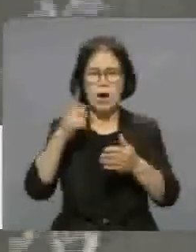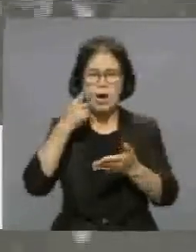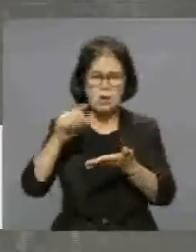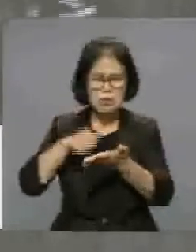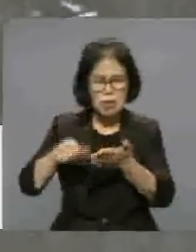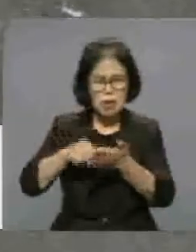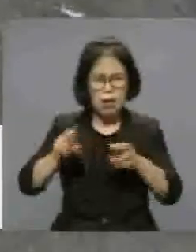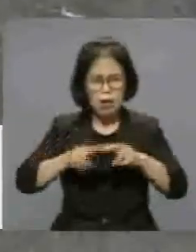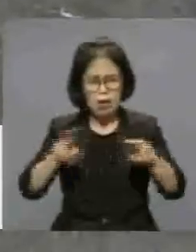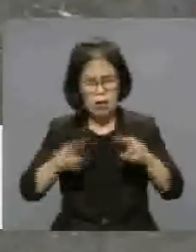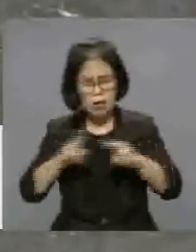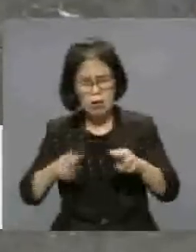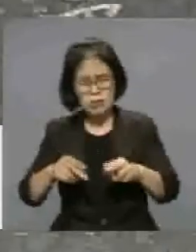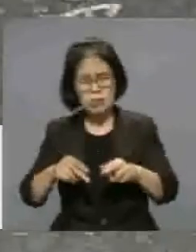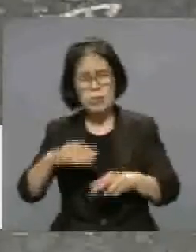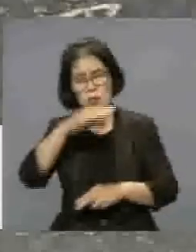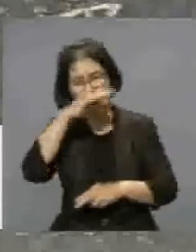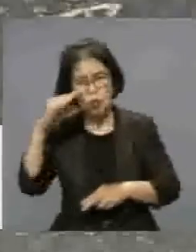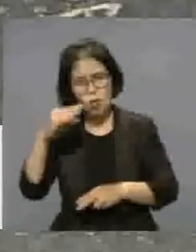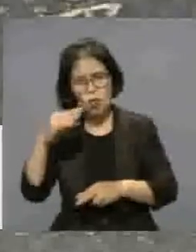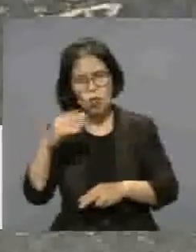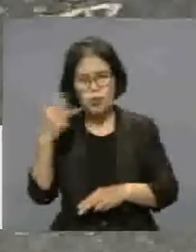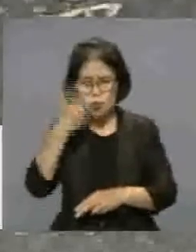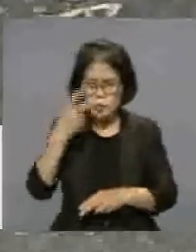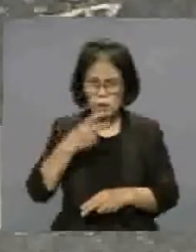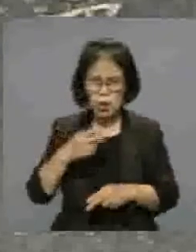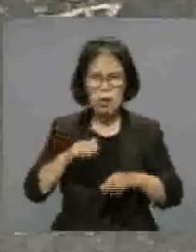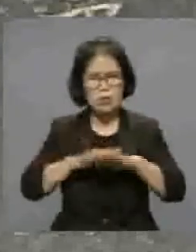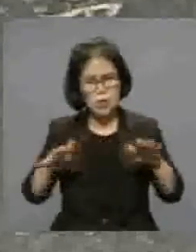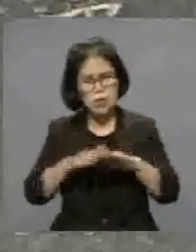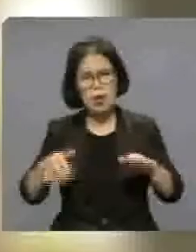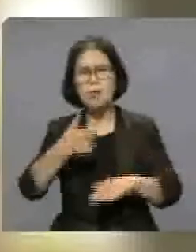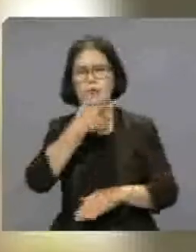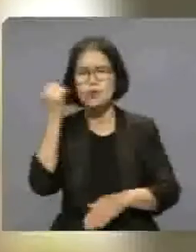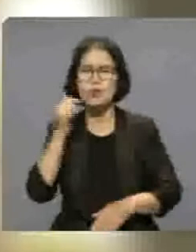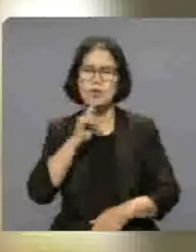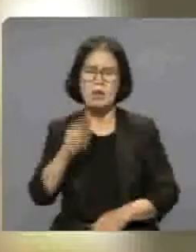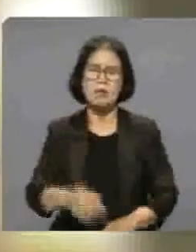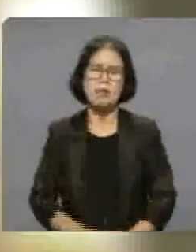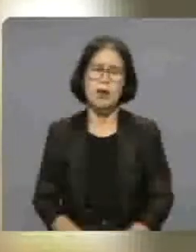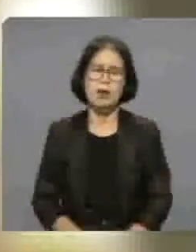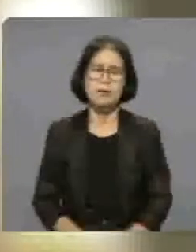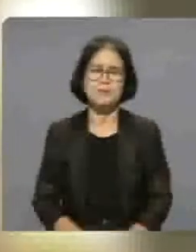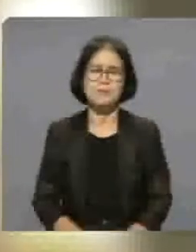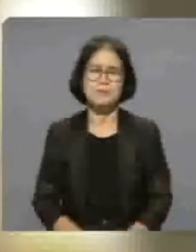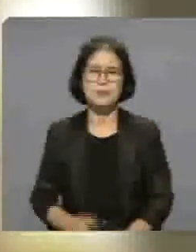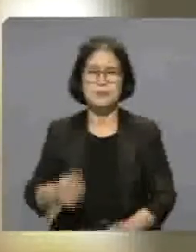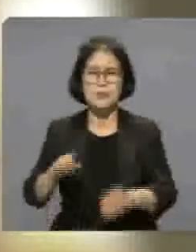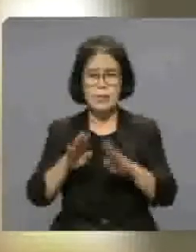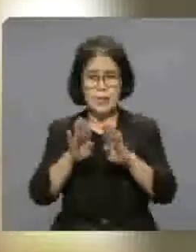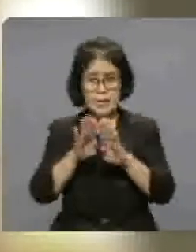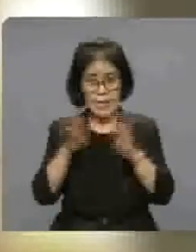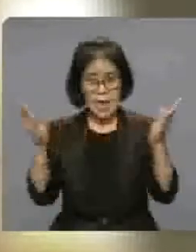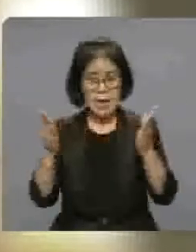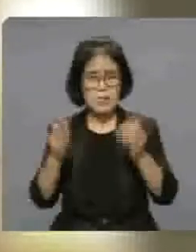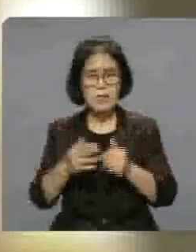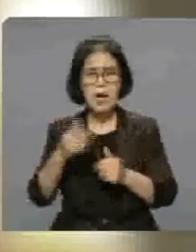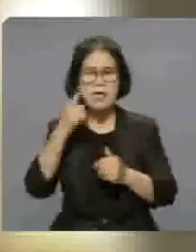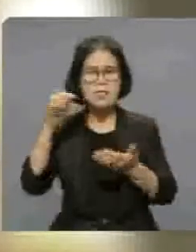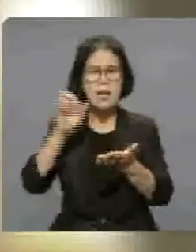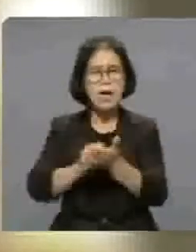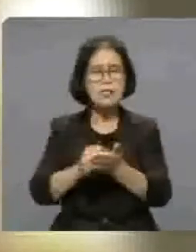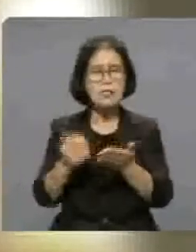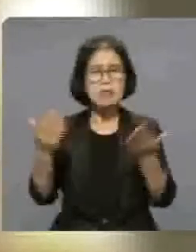주도했지만 제대로 된 조사와 처리가 미비하다는 지적이 제기되고 있습니다. 개항기와 일제강점기 인천 관내에